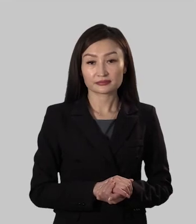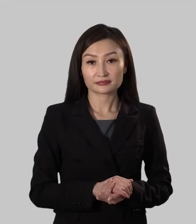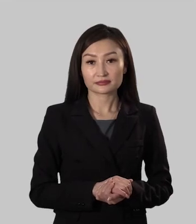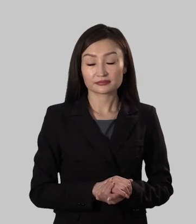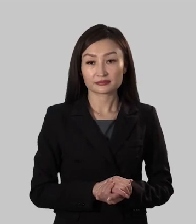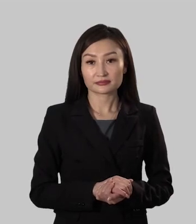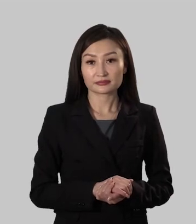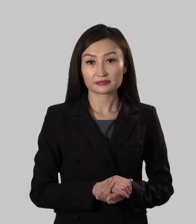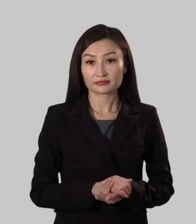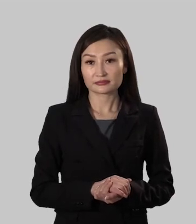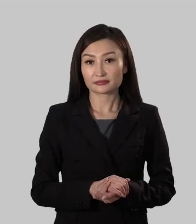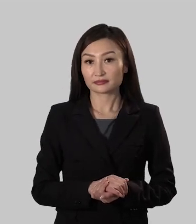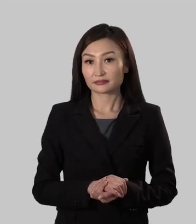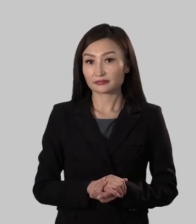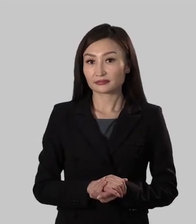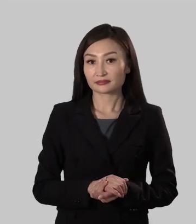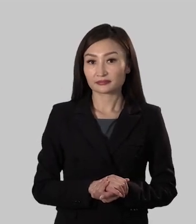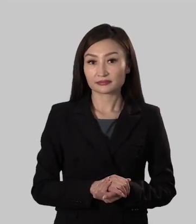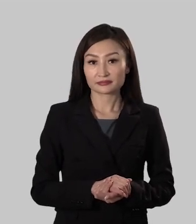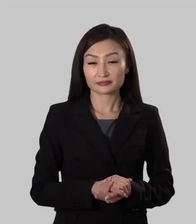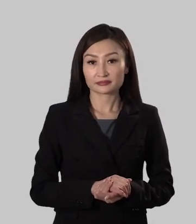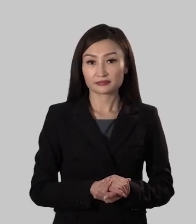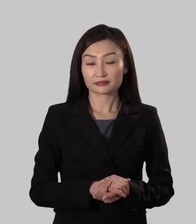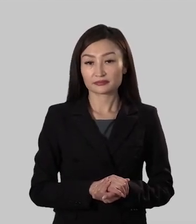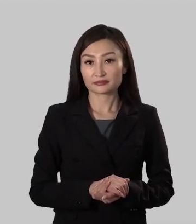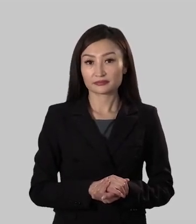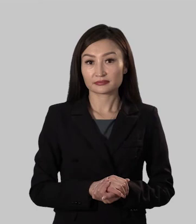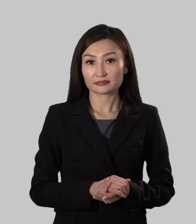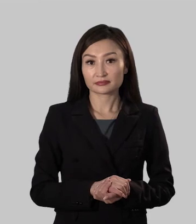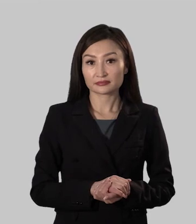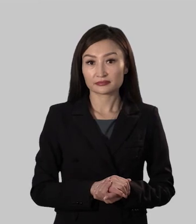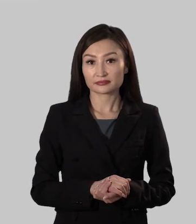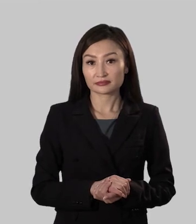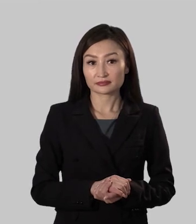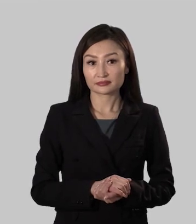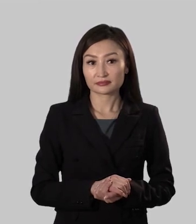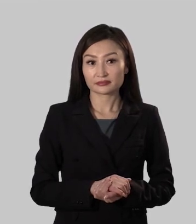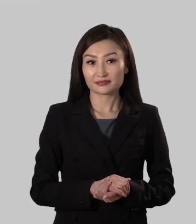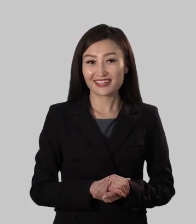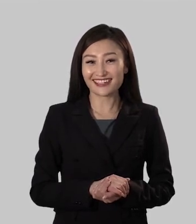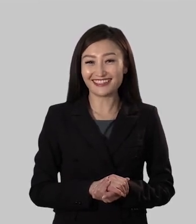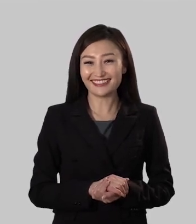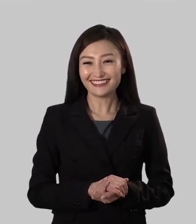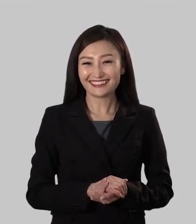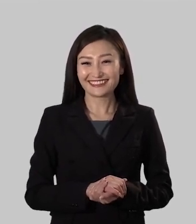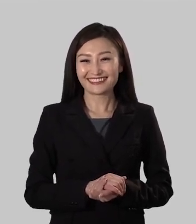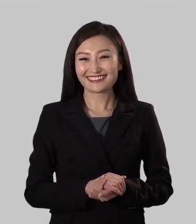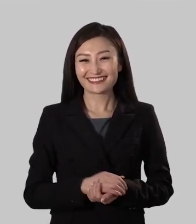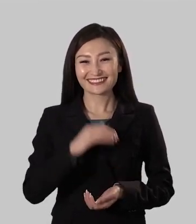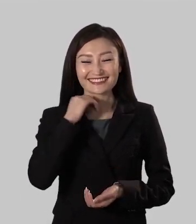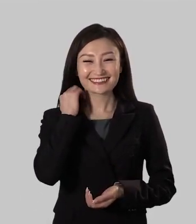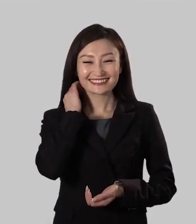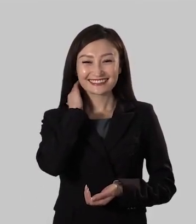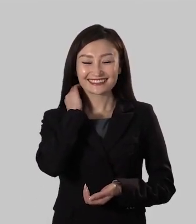С неба все ниже, все ниже. Сугробы пушистого снега